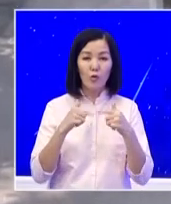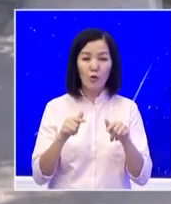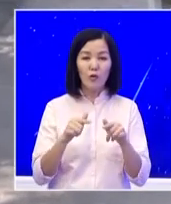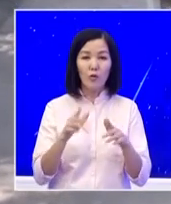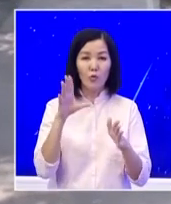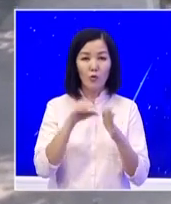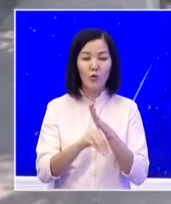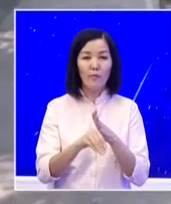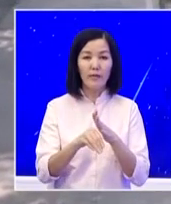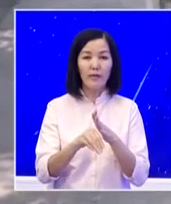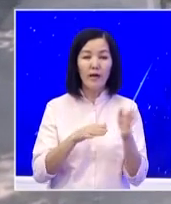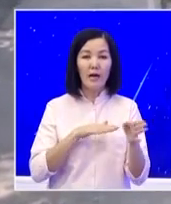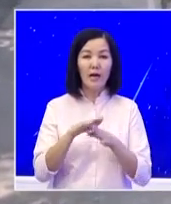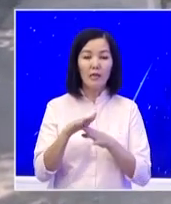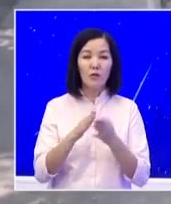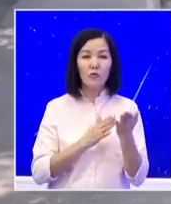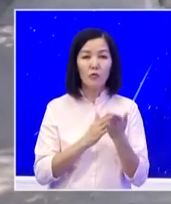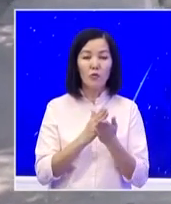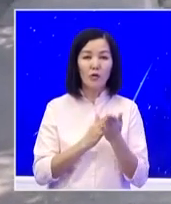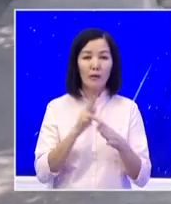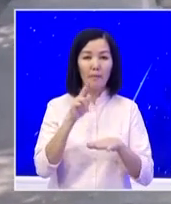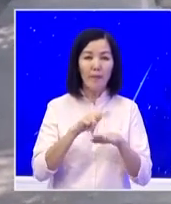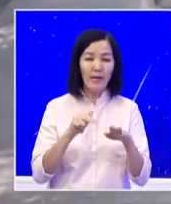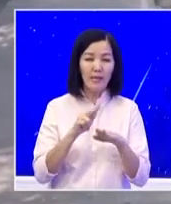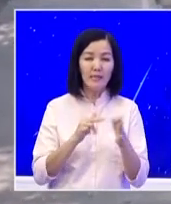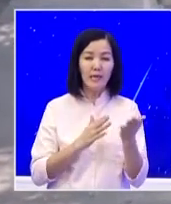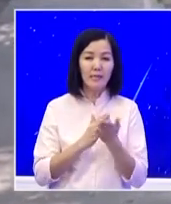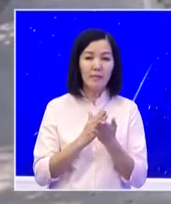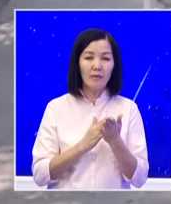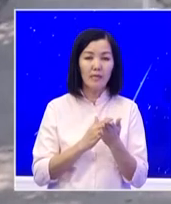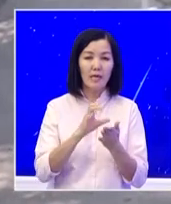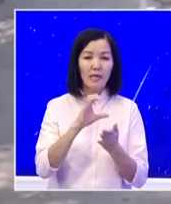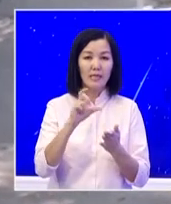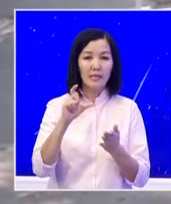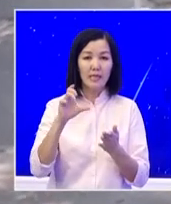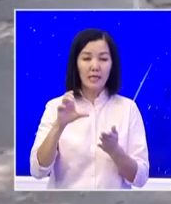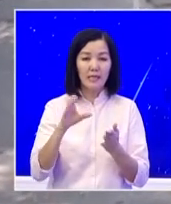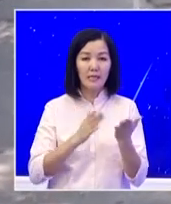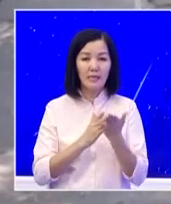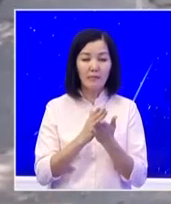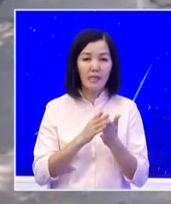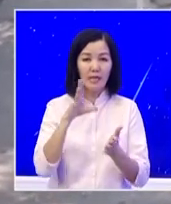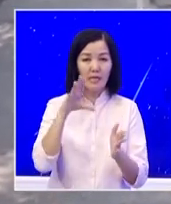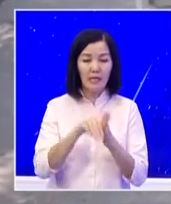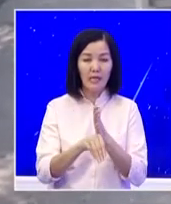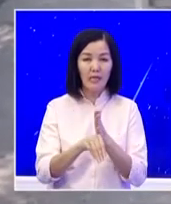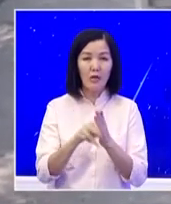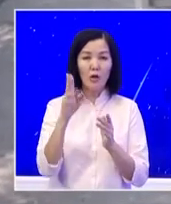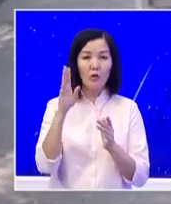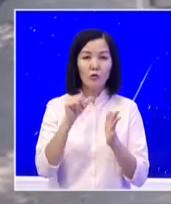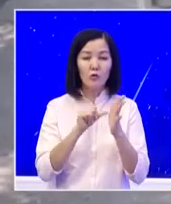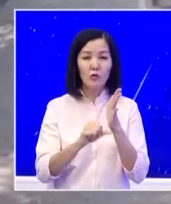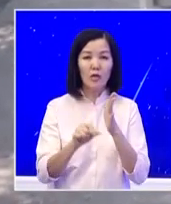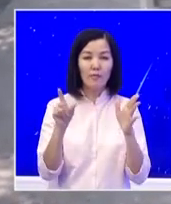Оның құрамына жергілікті атқарушы органдардың, полиция қызметінің және сес өкілдері кіреді. Аудан бойынша 360 нысан